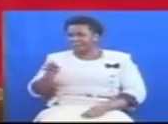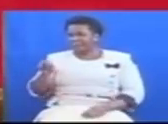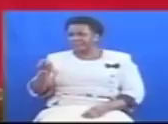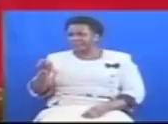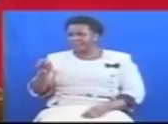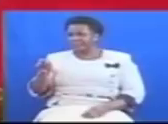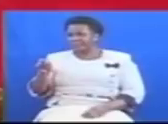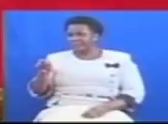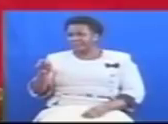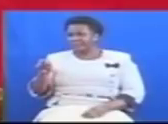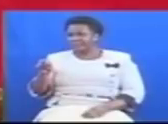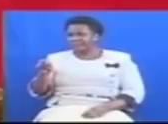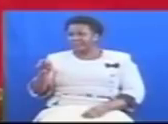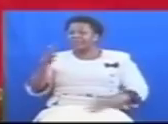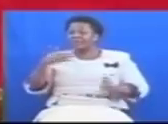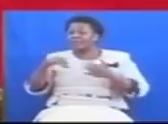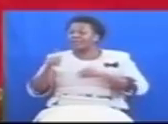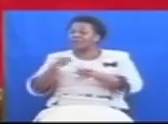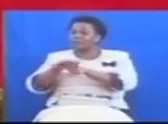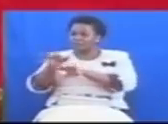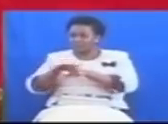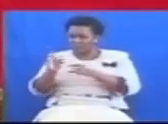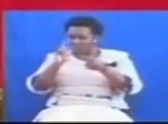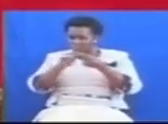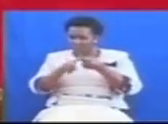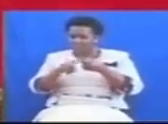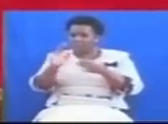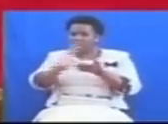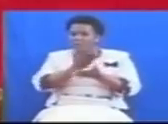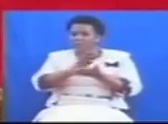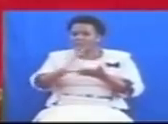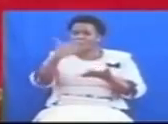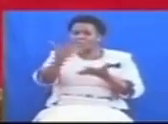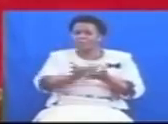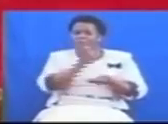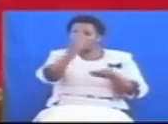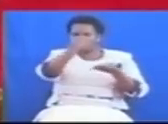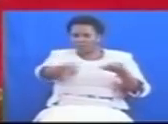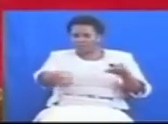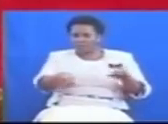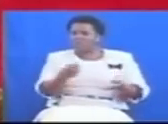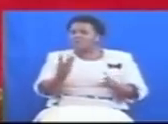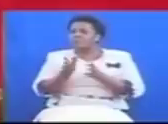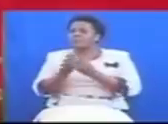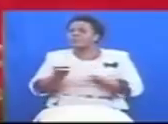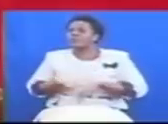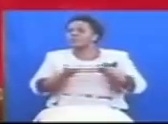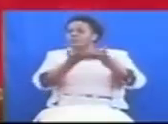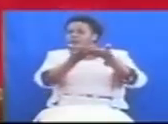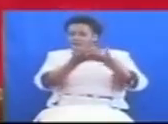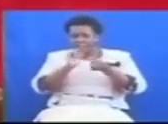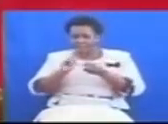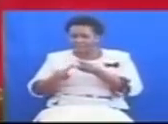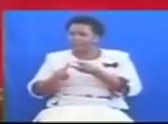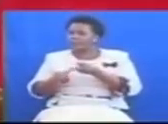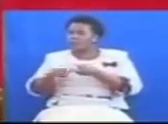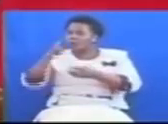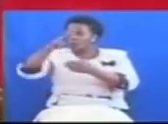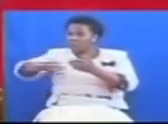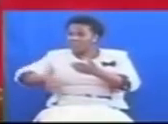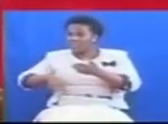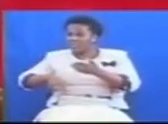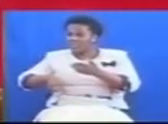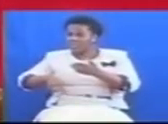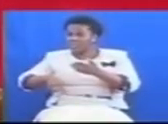ningependa pia nizitaje. Moja ni mgawanyo wa mapato ya kodi ya misaada. Lakini ya pili ni usajili wa vyombo vya